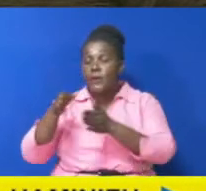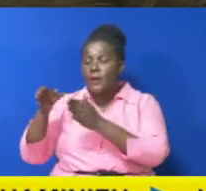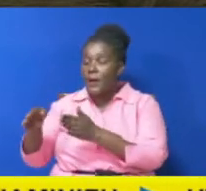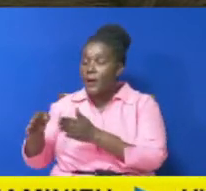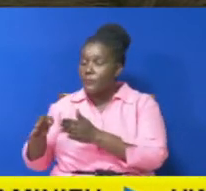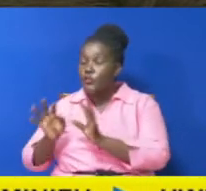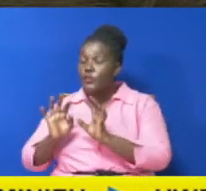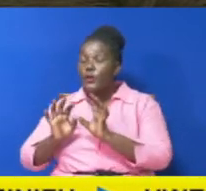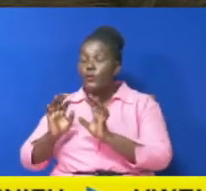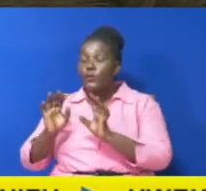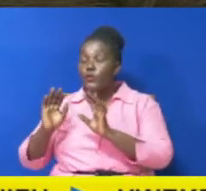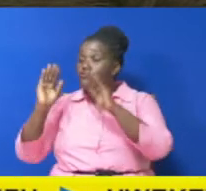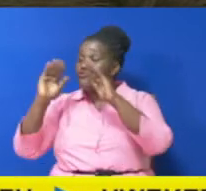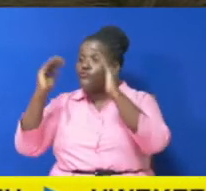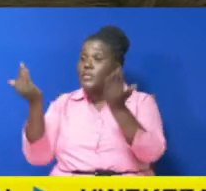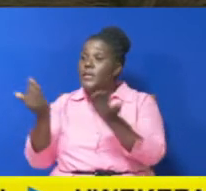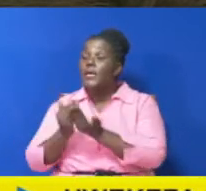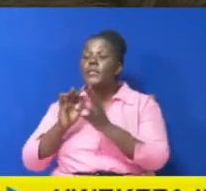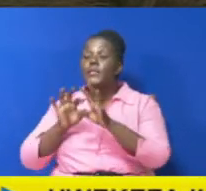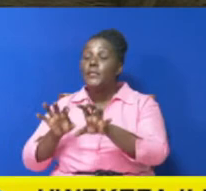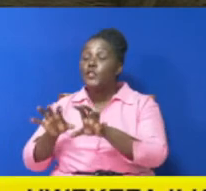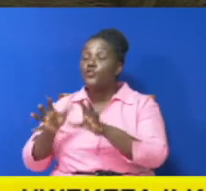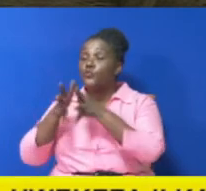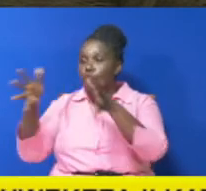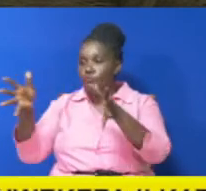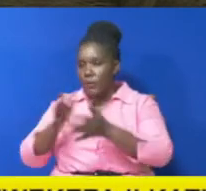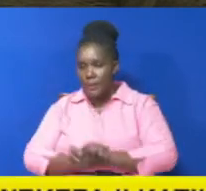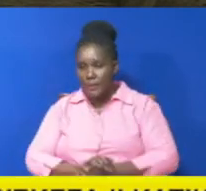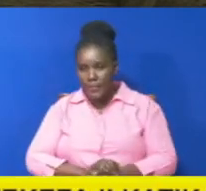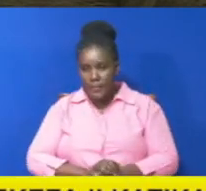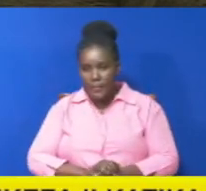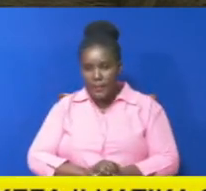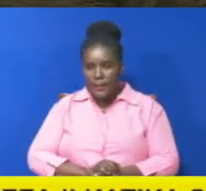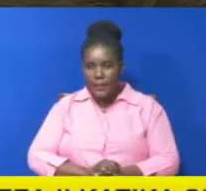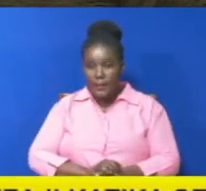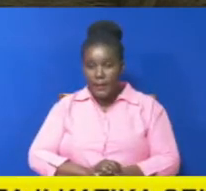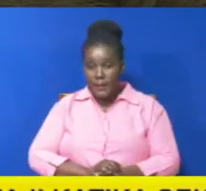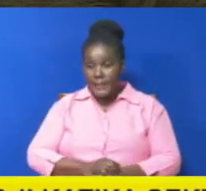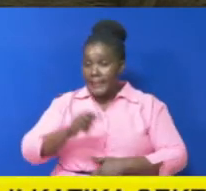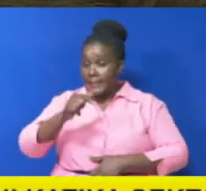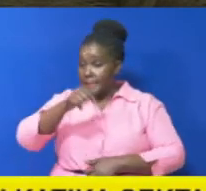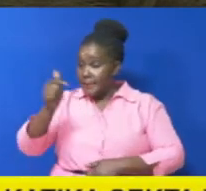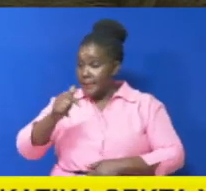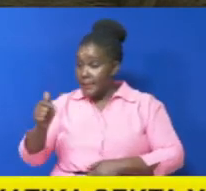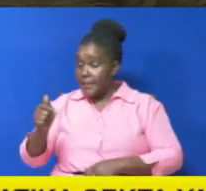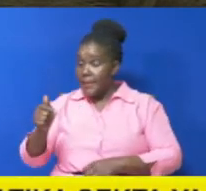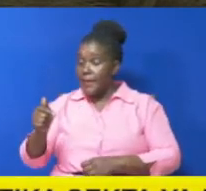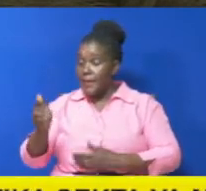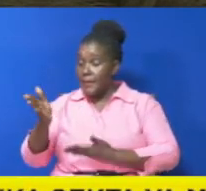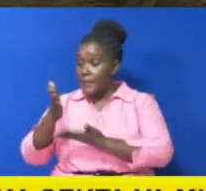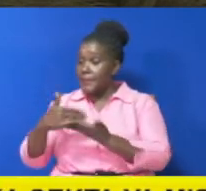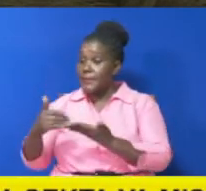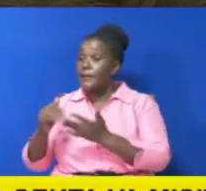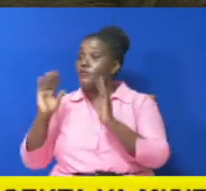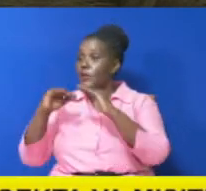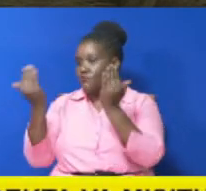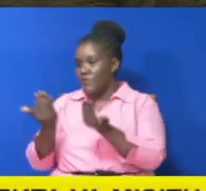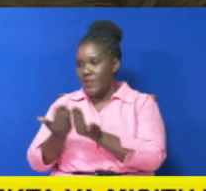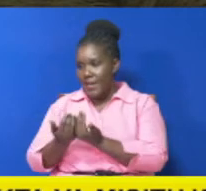kwa dunia kwa sasa. Na Tanzania kwa kuwa ni pati ya dunia